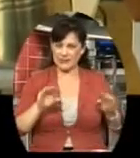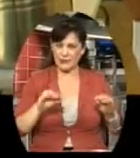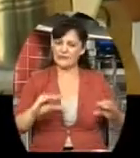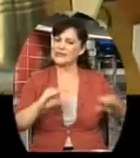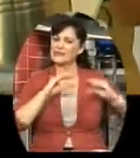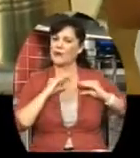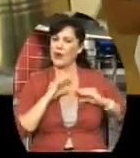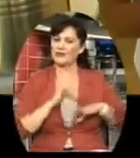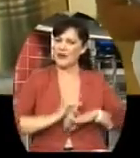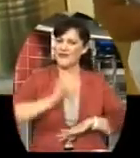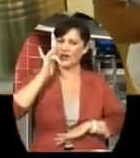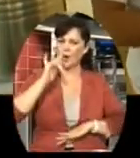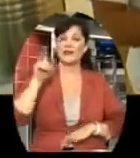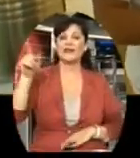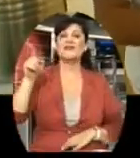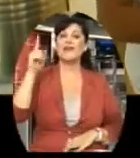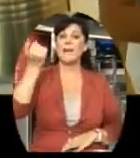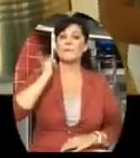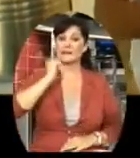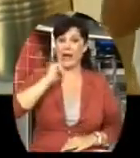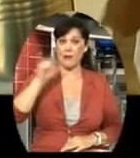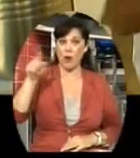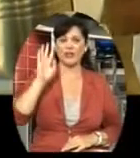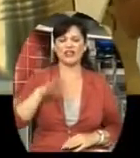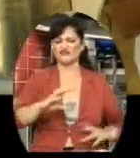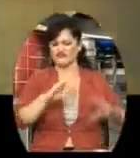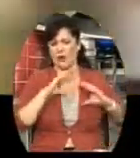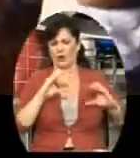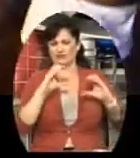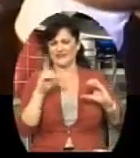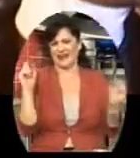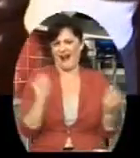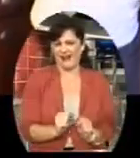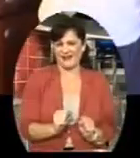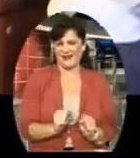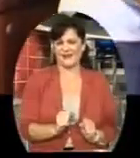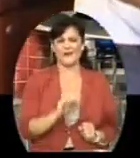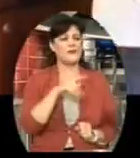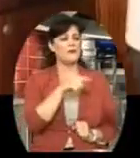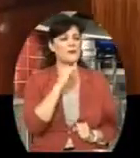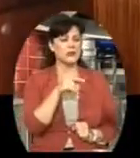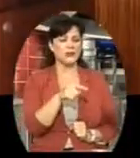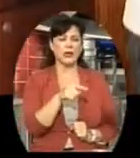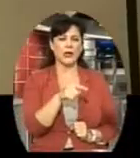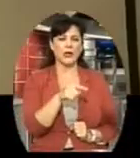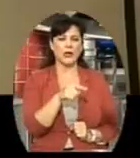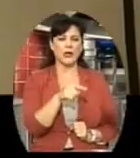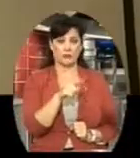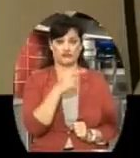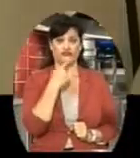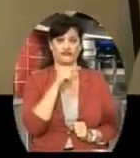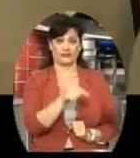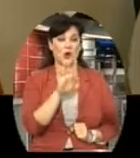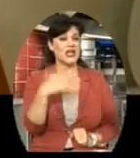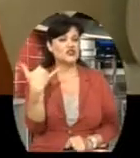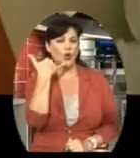פיקה מפנקות, ובמצפה רמון בחורף צמיחות פוך, וכל מה שאתה צריך. מה אנחנו רואים פה? אוקיי. נכון, כאן יש לנו